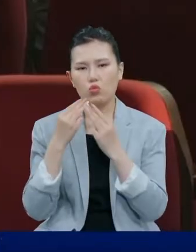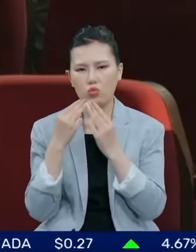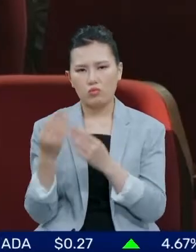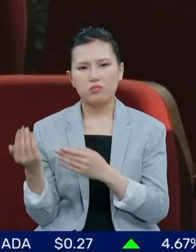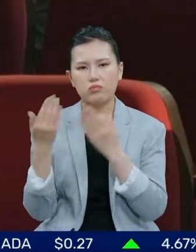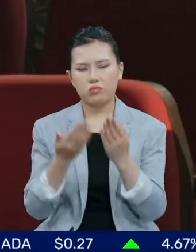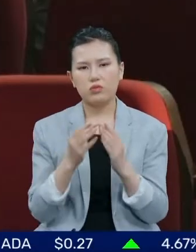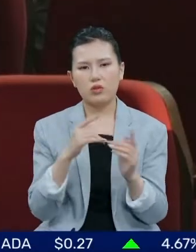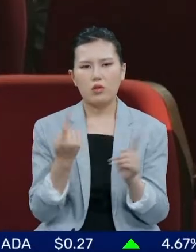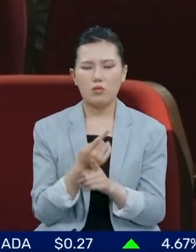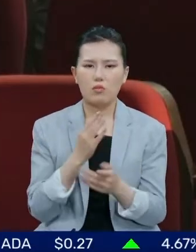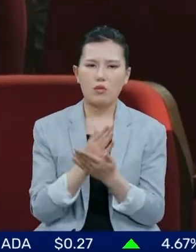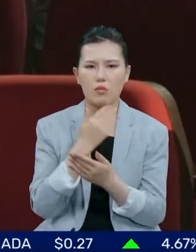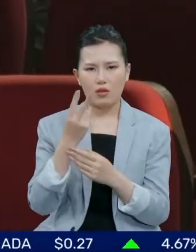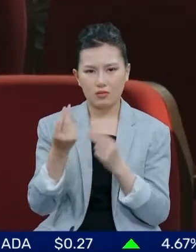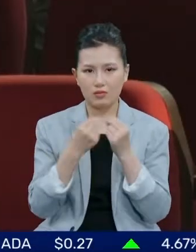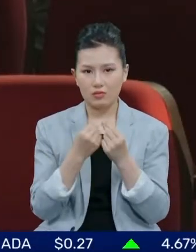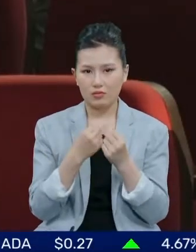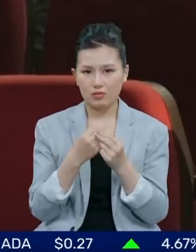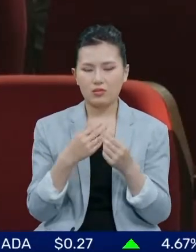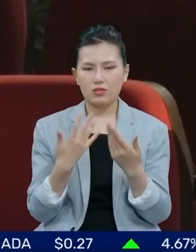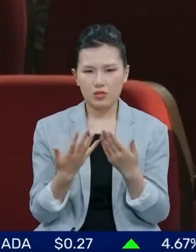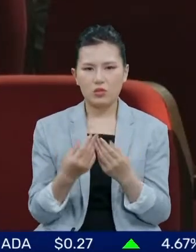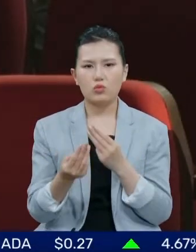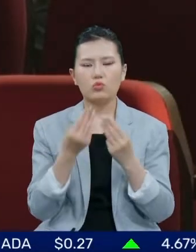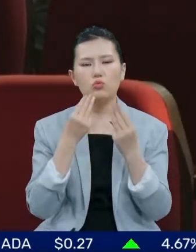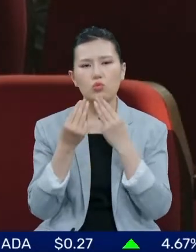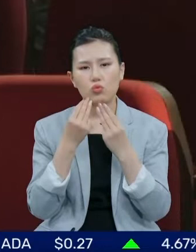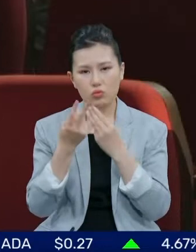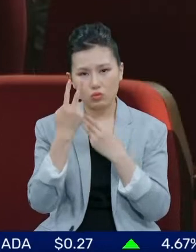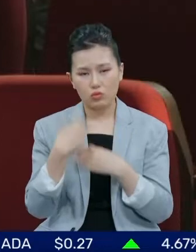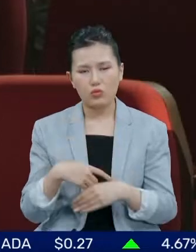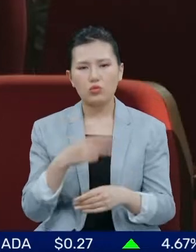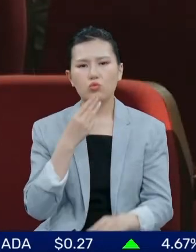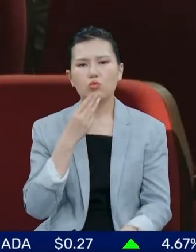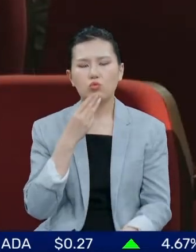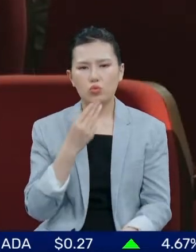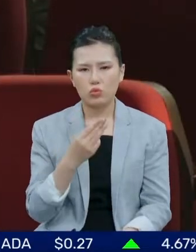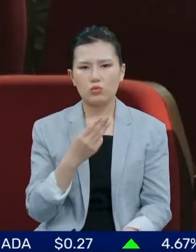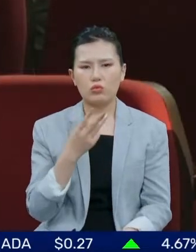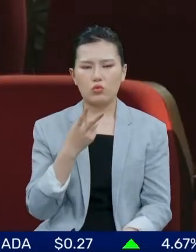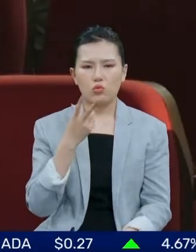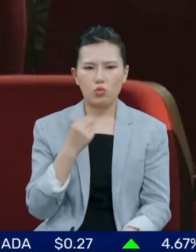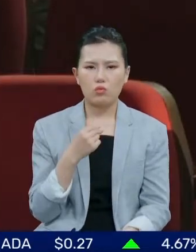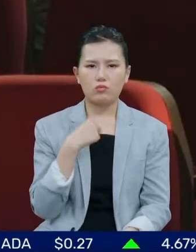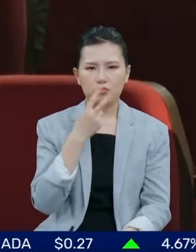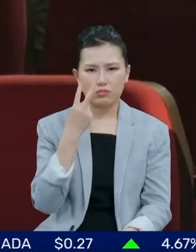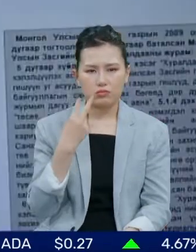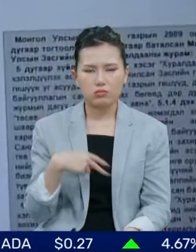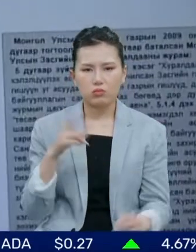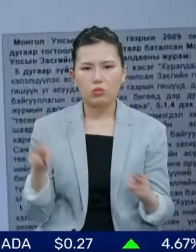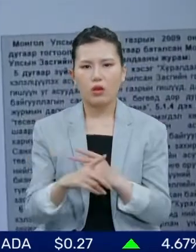гэсэн саналаар энд хилцэгдэж байгаа учраас шүүх асуудлыг бодтойгоор хэн үзэж үнэн зөв шийдвэр гаргана гэдэгт бол итгэлтэй